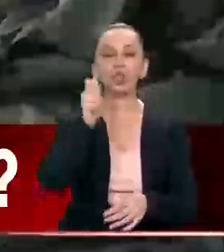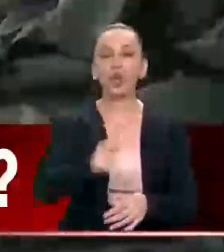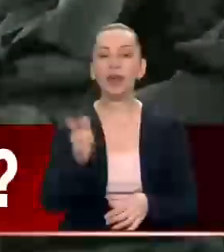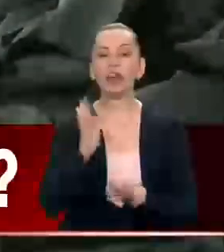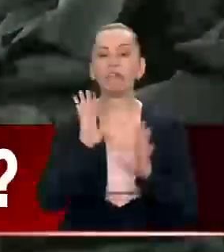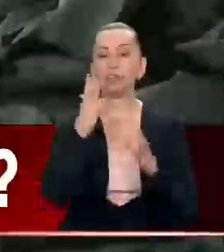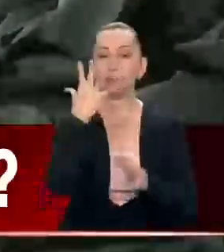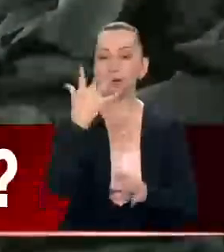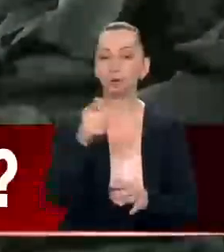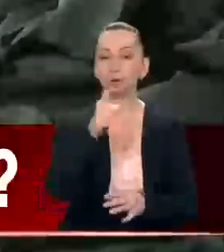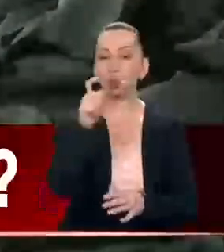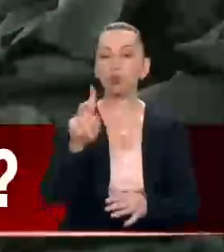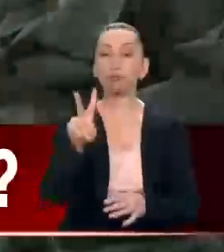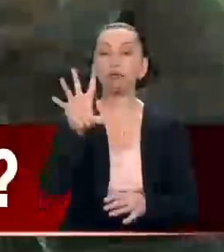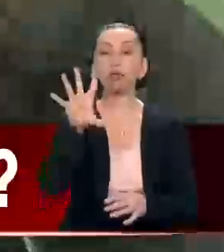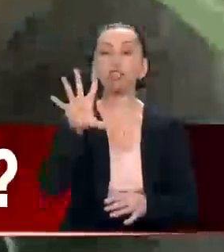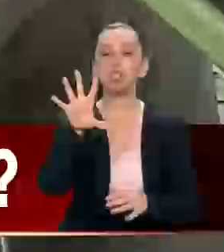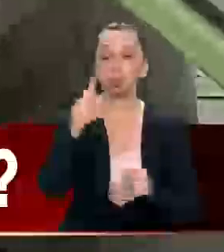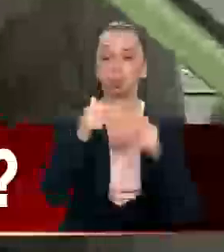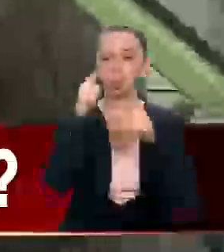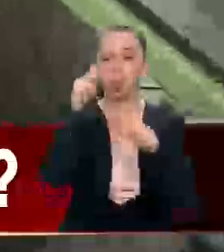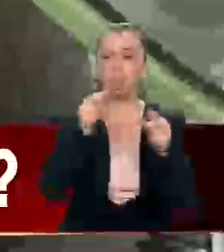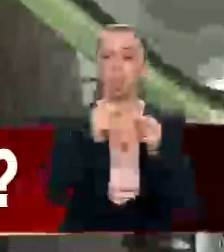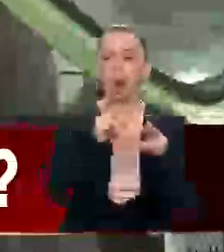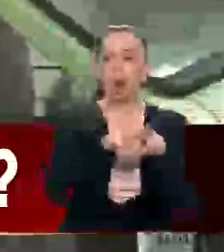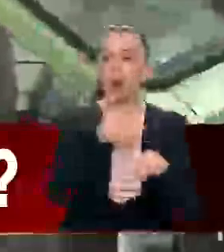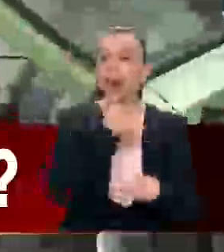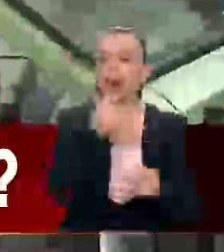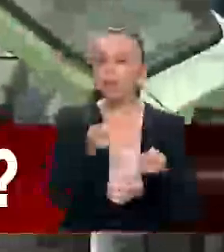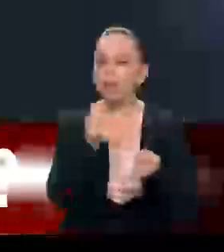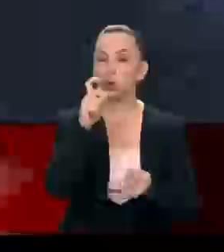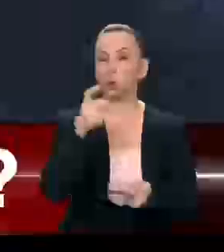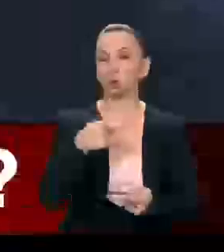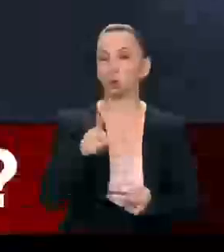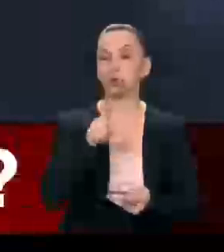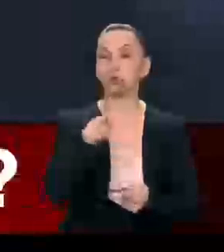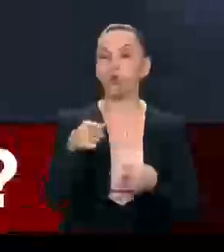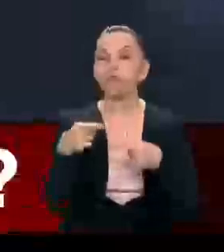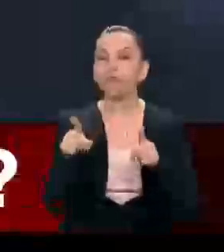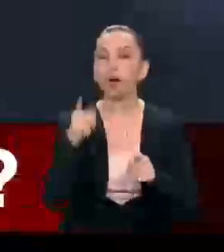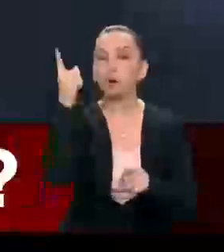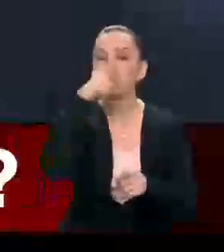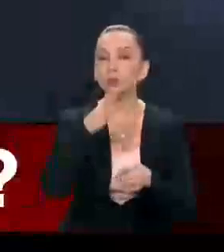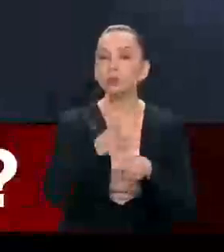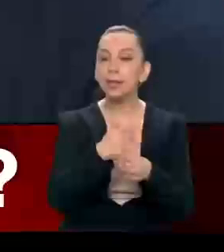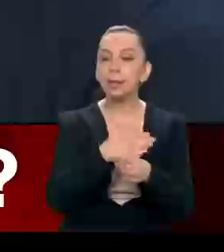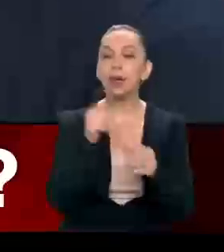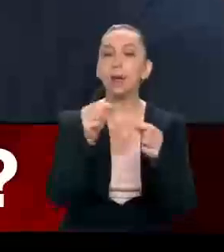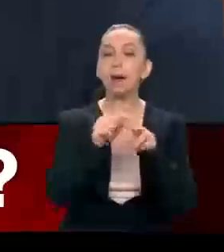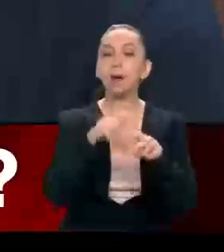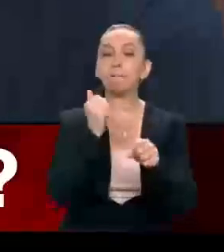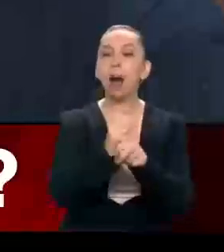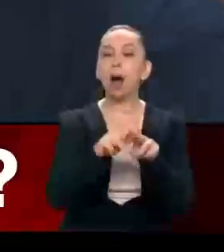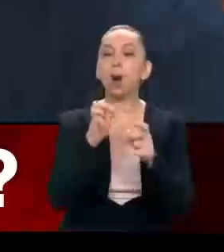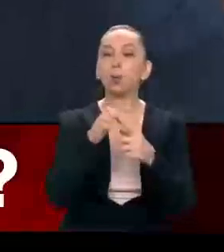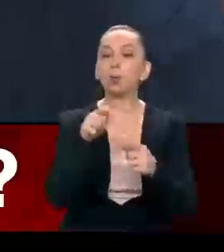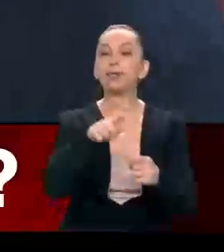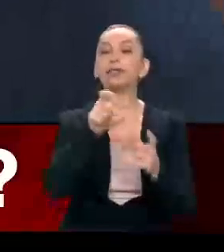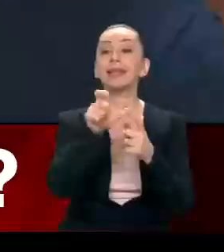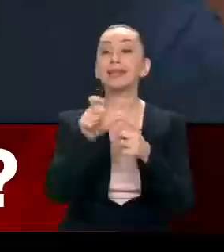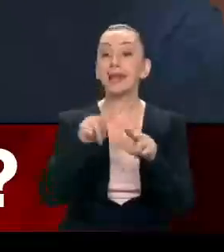fazla 5975'e kadar çıkarken bağ-kurlu erkek çalışan için 9.000 bu farklılık nedeniyle pek çok bağ-kurlu şu an